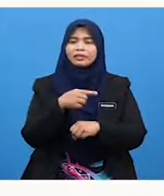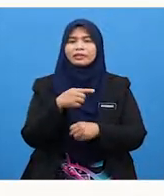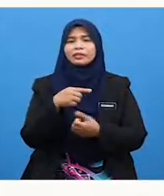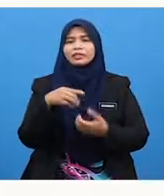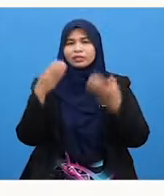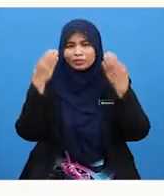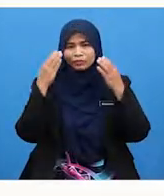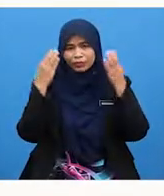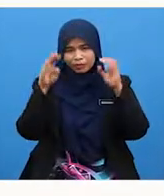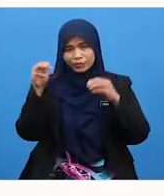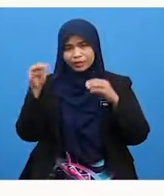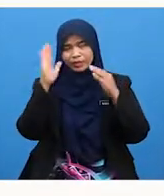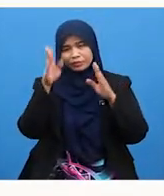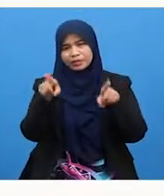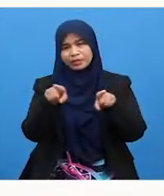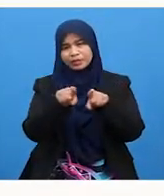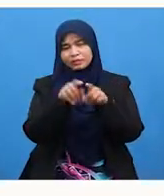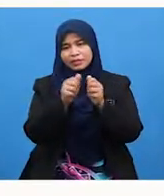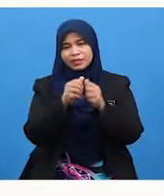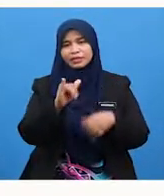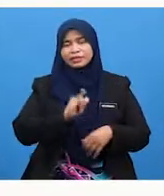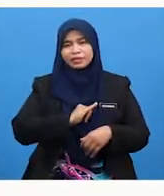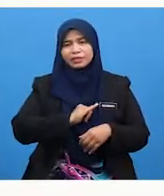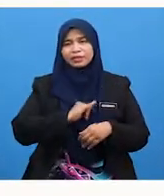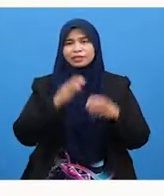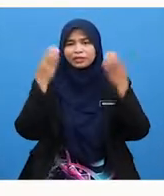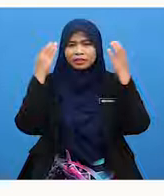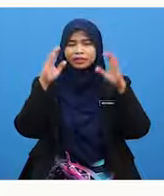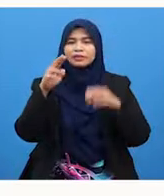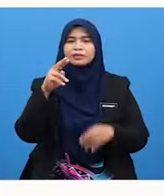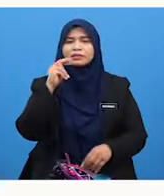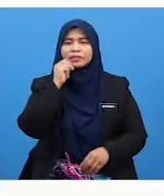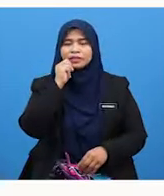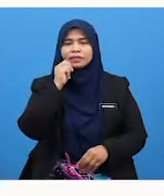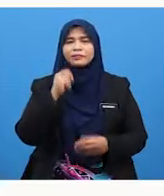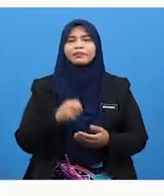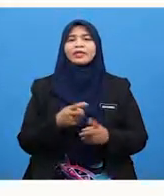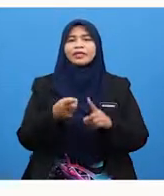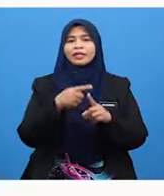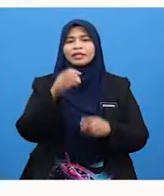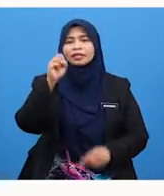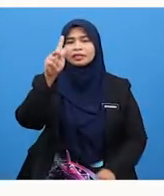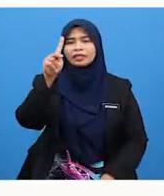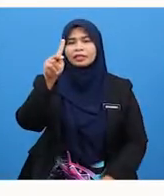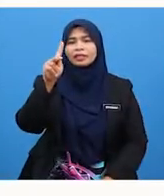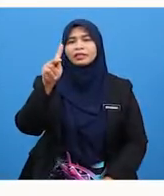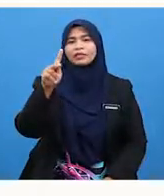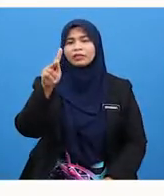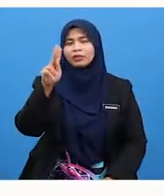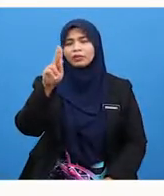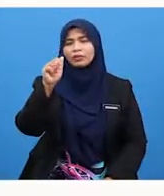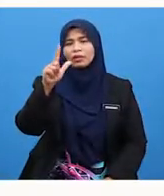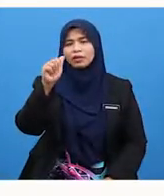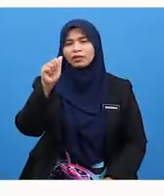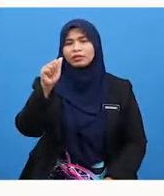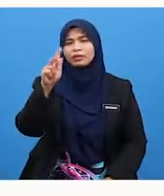akan bersama dengan saya, Cikgu Nur Nadia binti Hassan dari Sekolah Kebangsaan